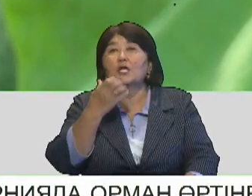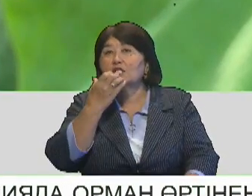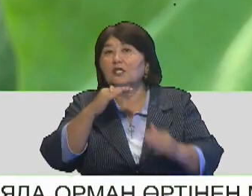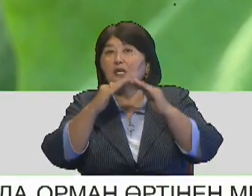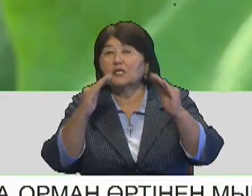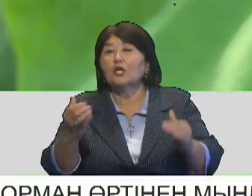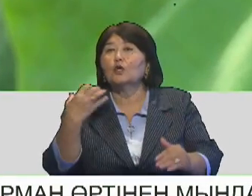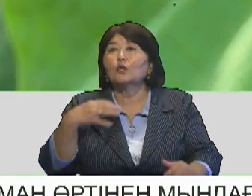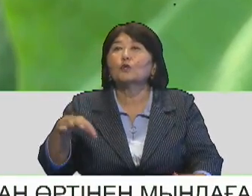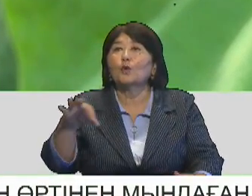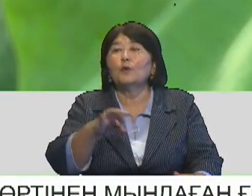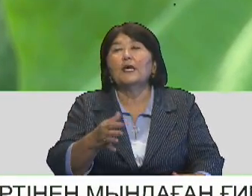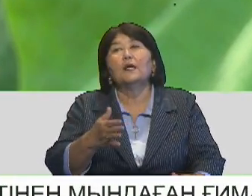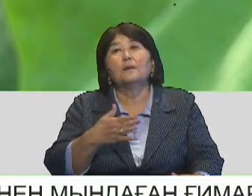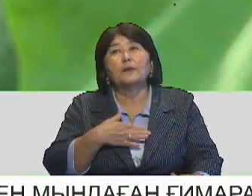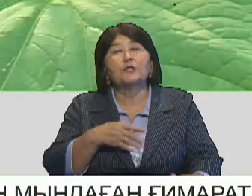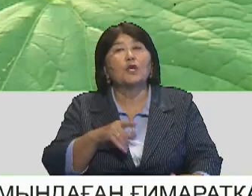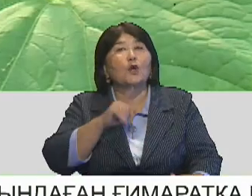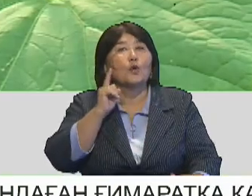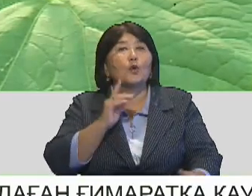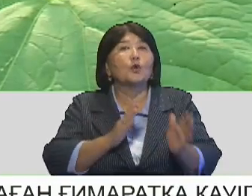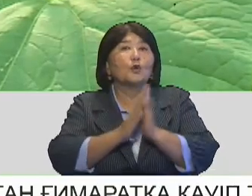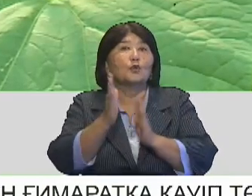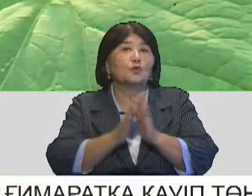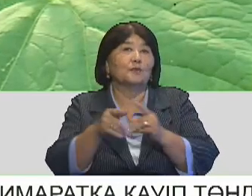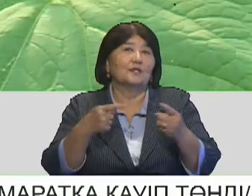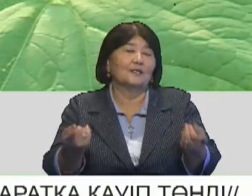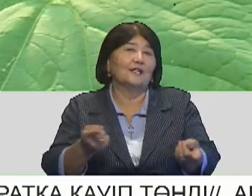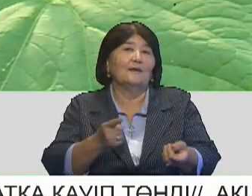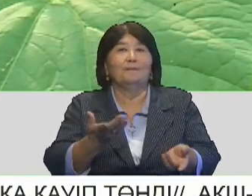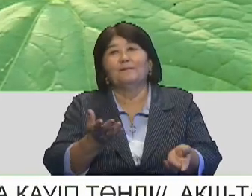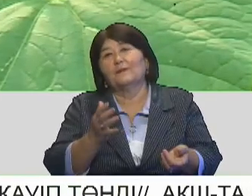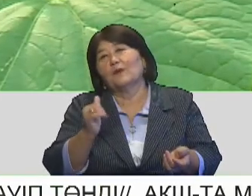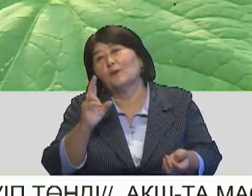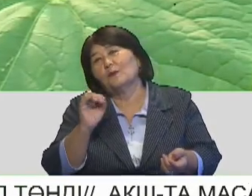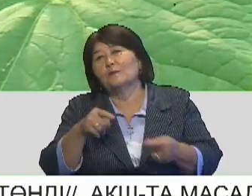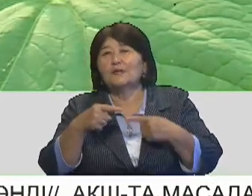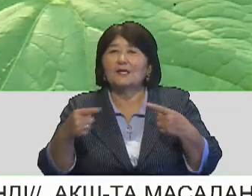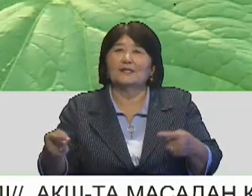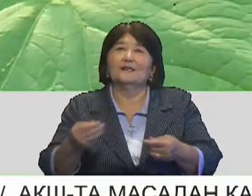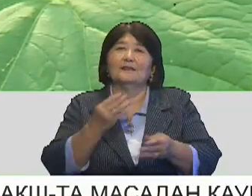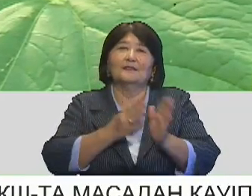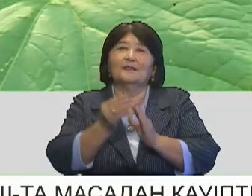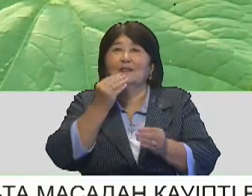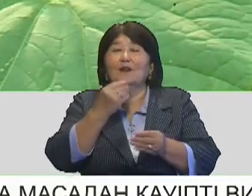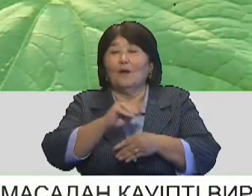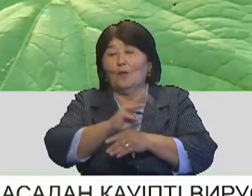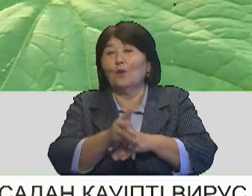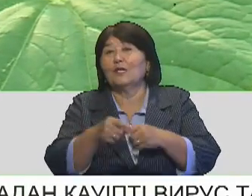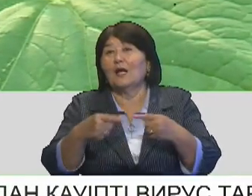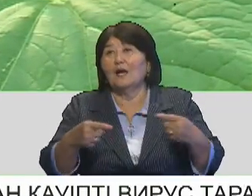Қызылорда облысында бізге мынау көк шөптер дейміз ғой, әртүрлі мынау зелендермен қамтамасыз ету және де осы